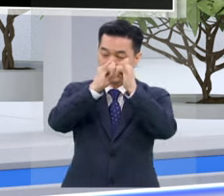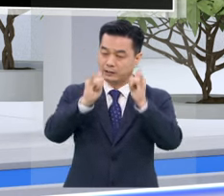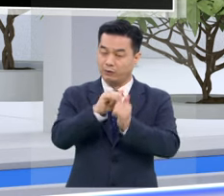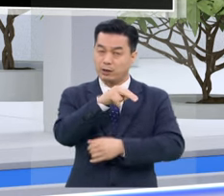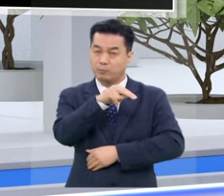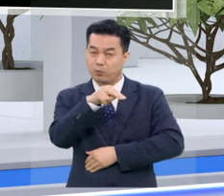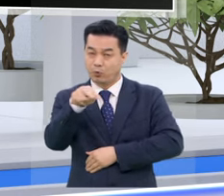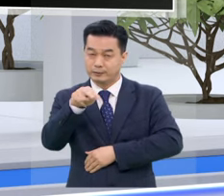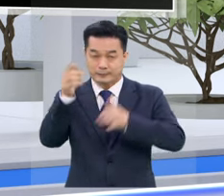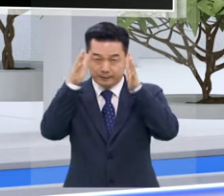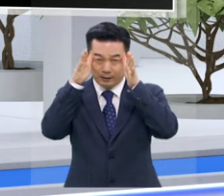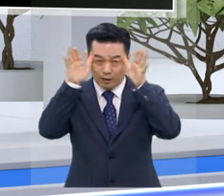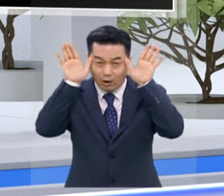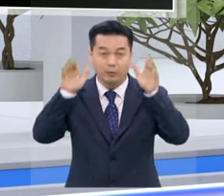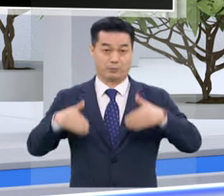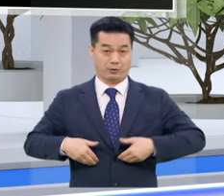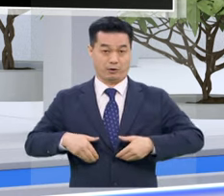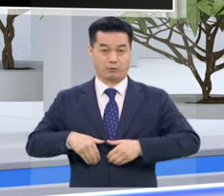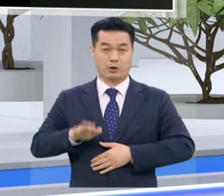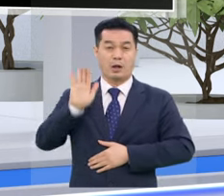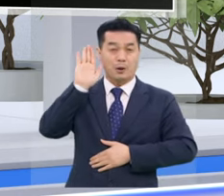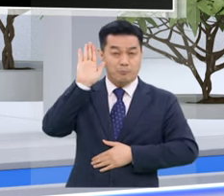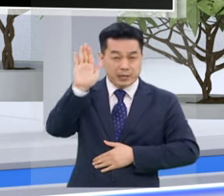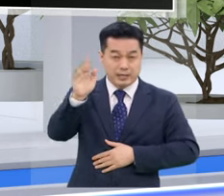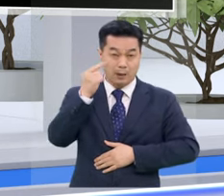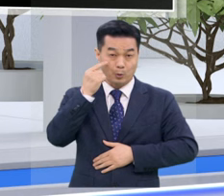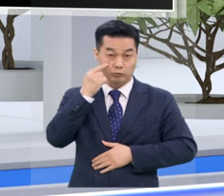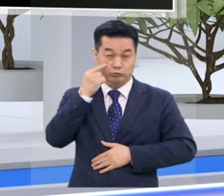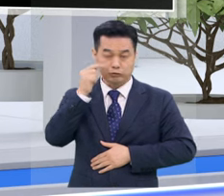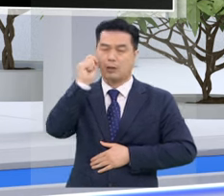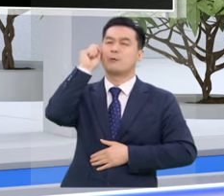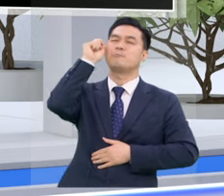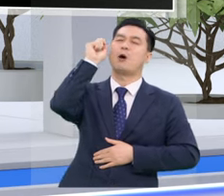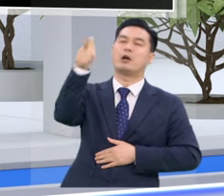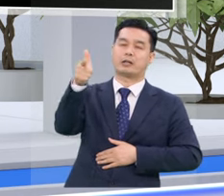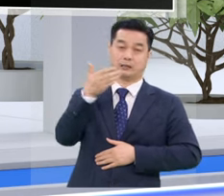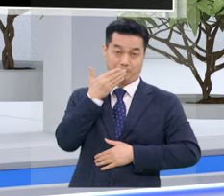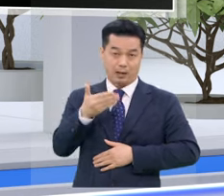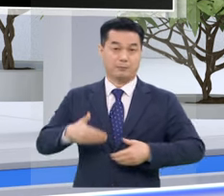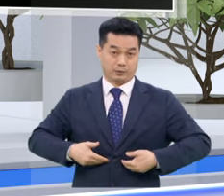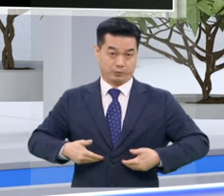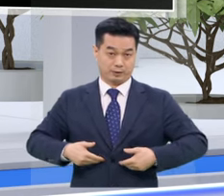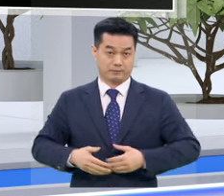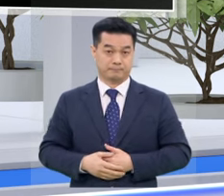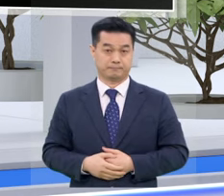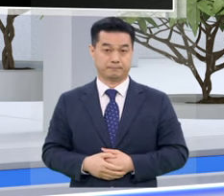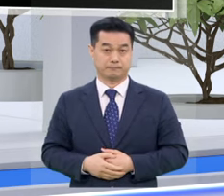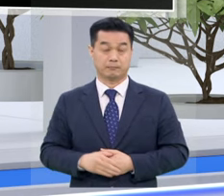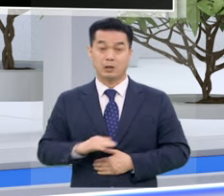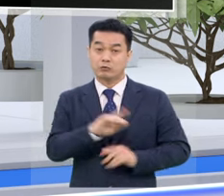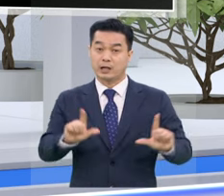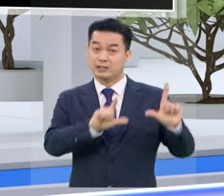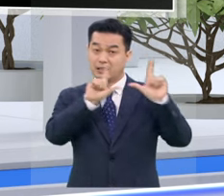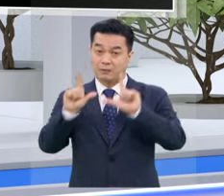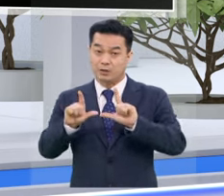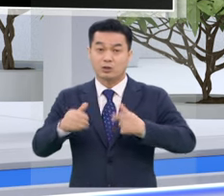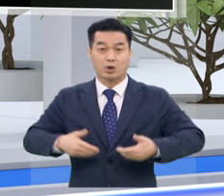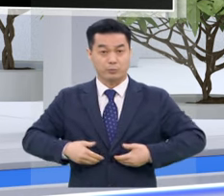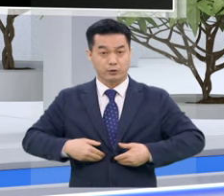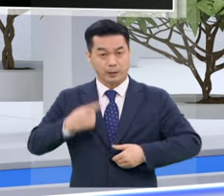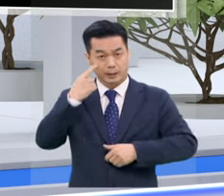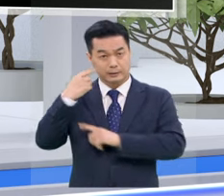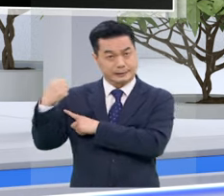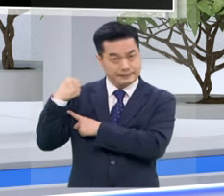안목은 넓어야 하고 미래를 보는 안목은 멀어야 합니다 우리가 살면서 가져야 하는